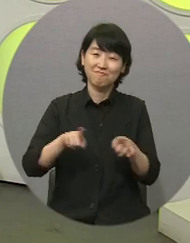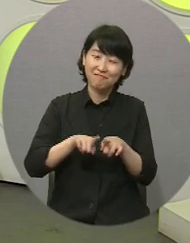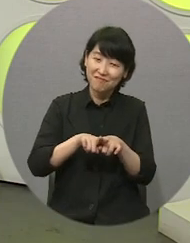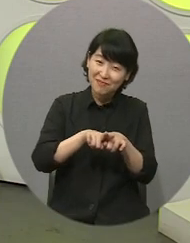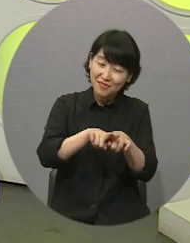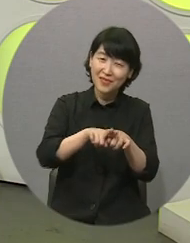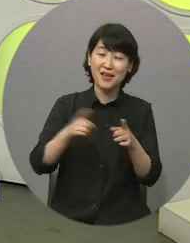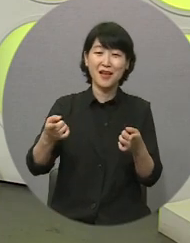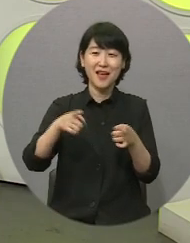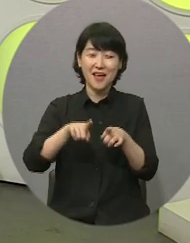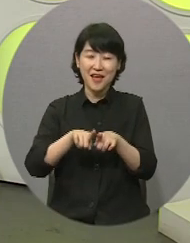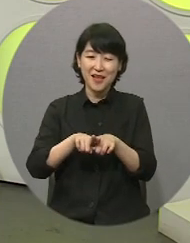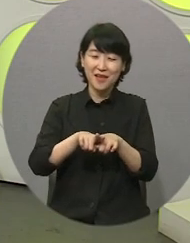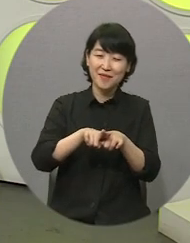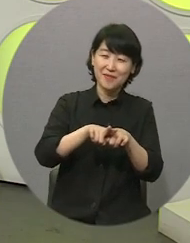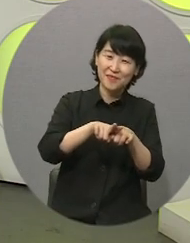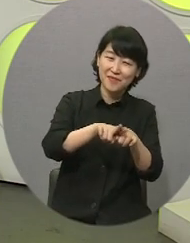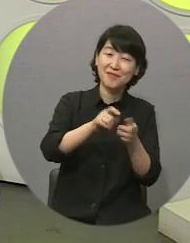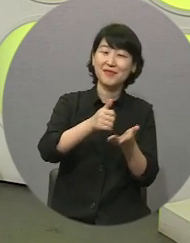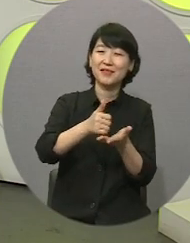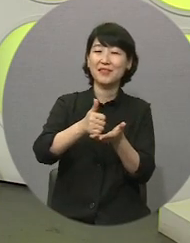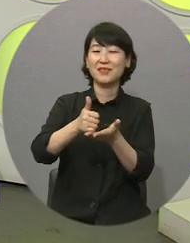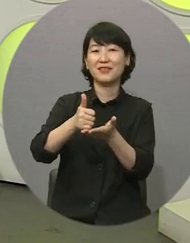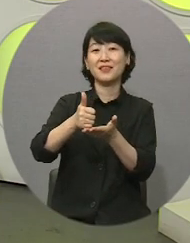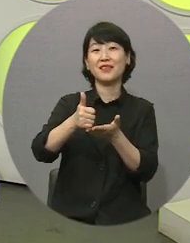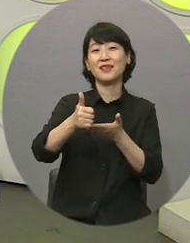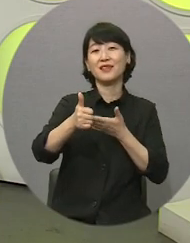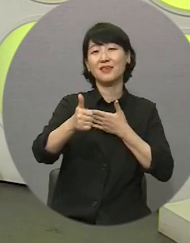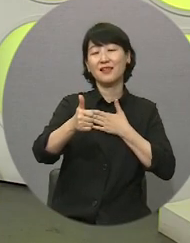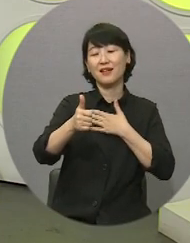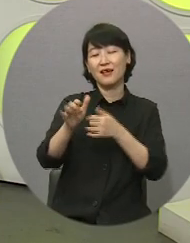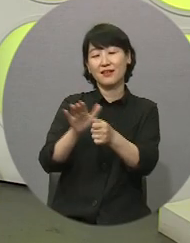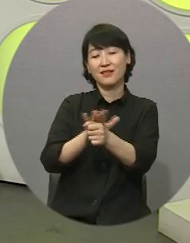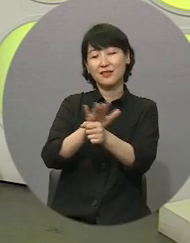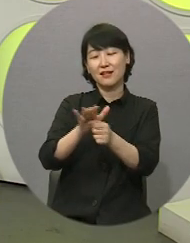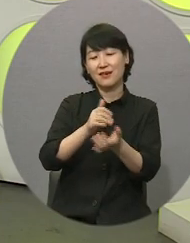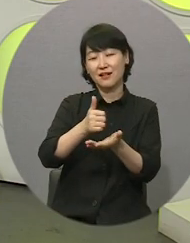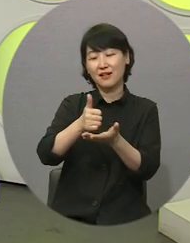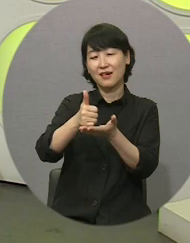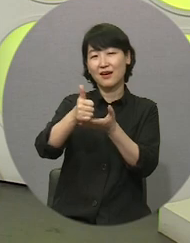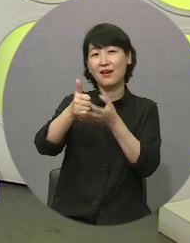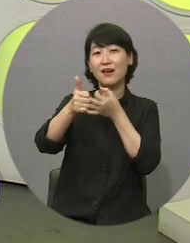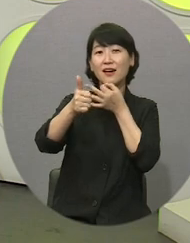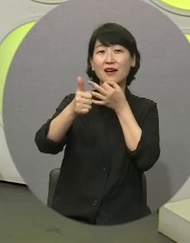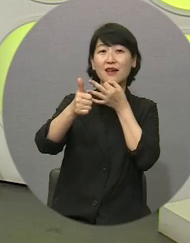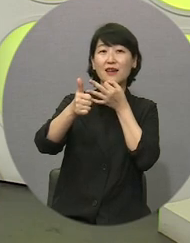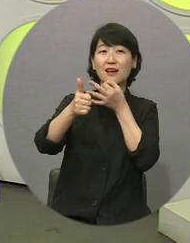가자 내 니마 사랑하는 내 니마